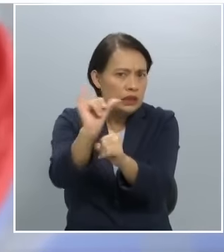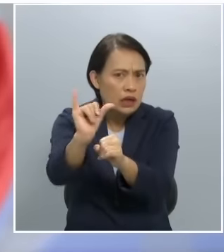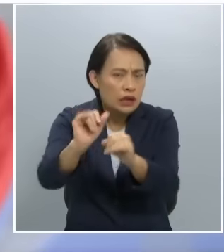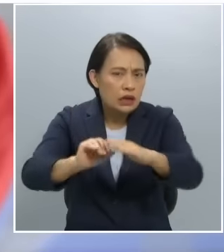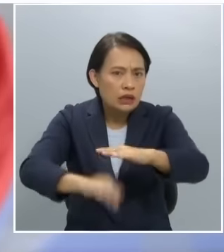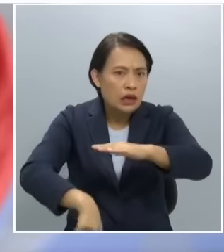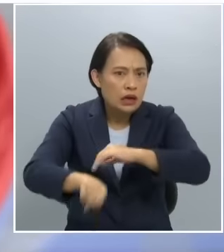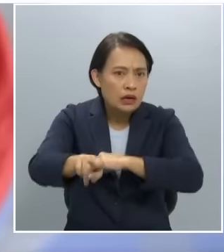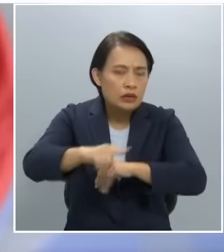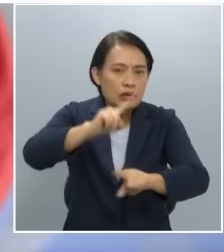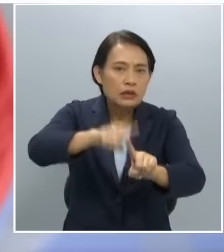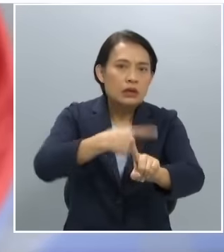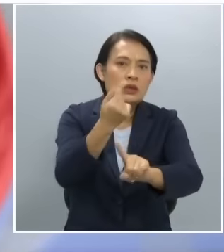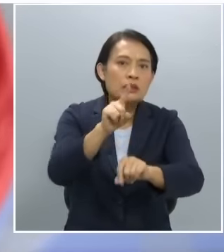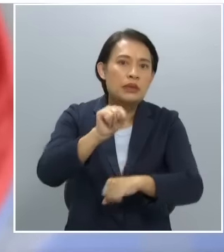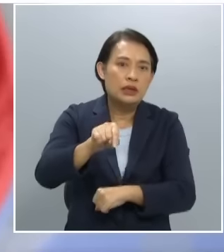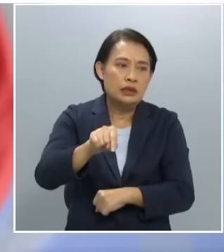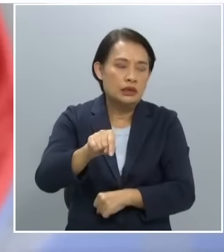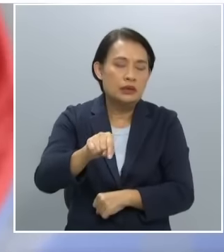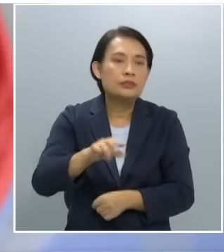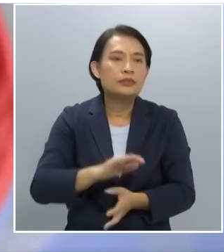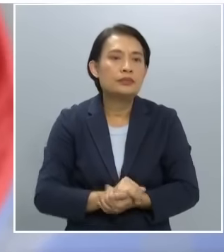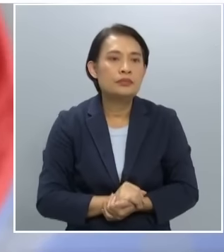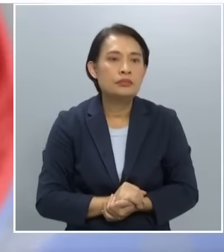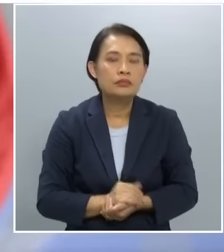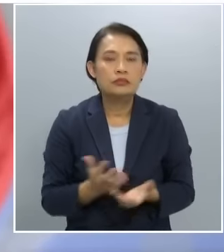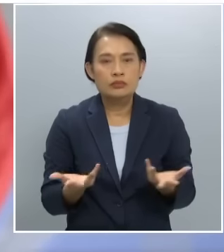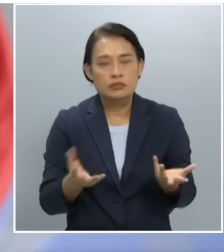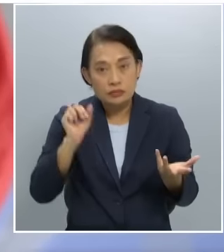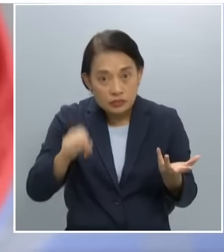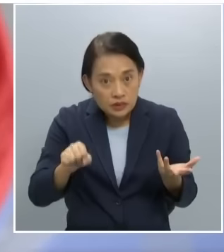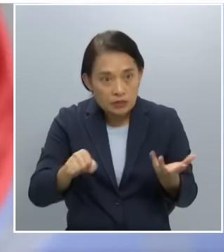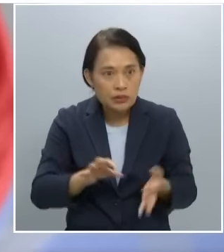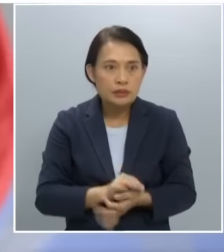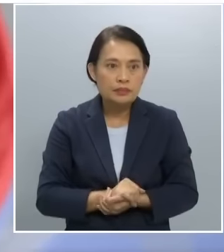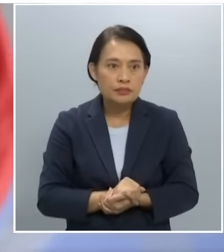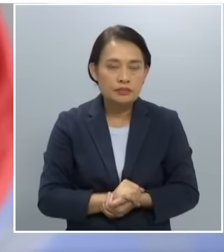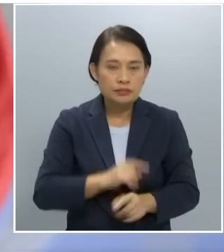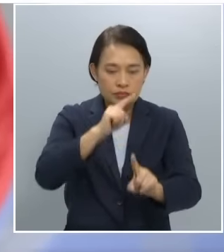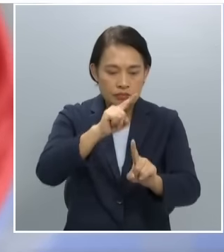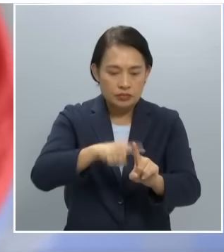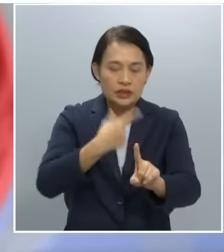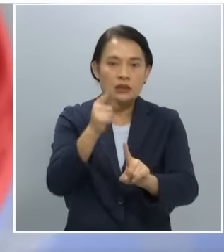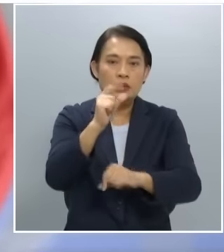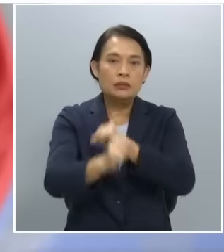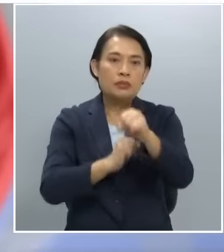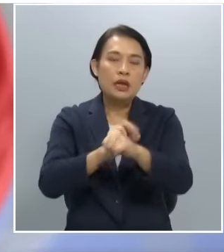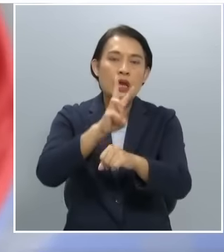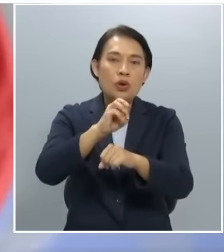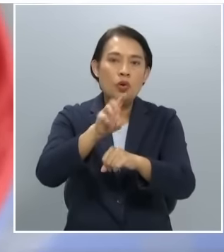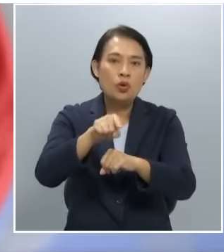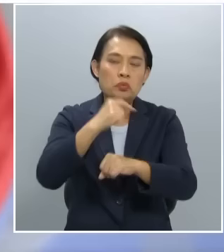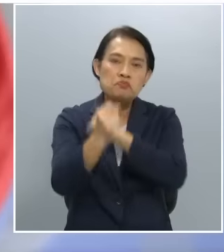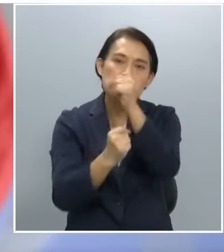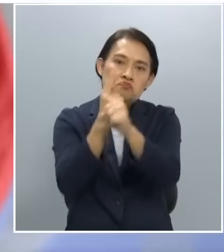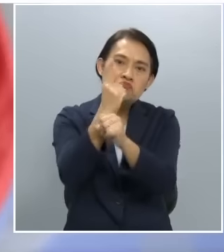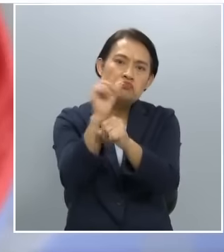พี่หมวยตั้งแต่เดือนพฤศจิกายนใช่ค่ะพฤอ่าใช่มั้ยพฤศจิกาย 66อ่าไม่ถึงปีไม่ถึง